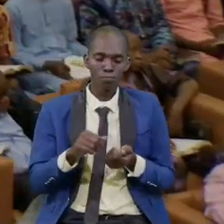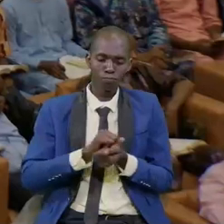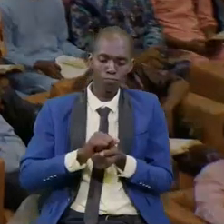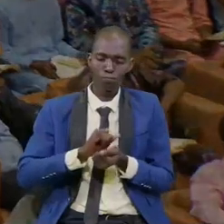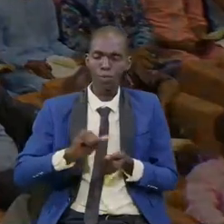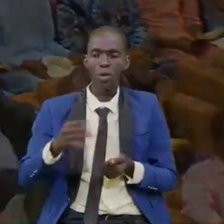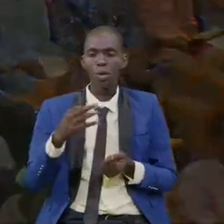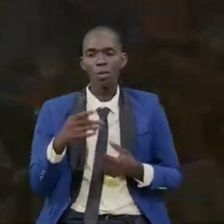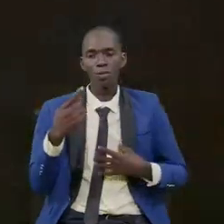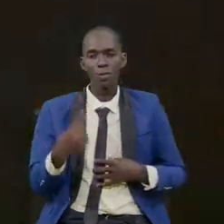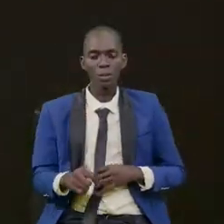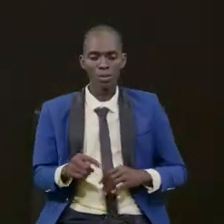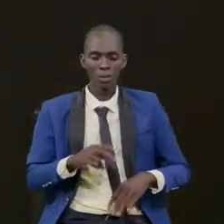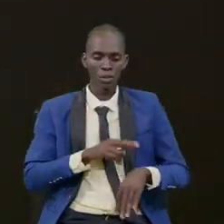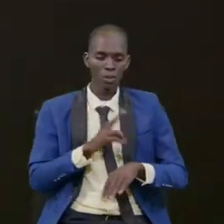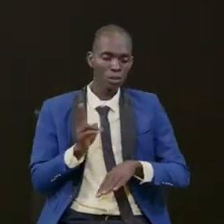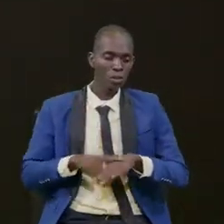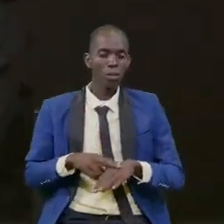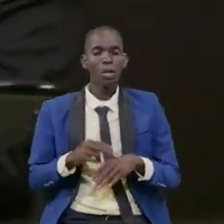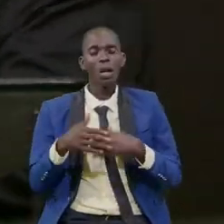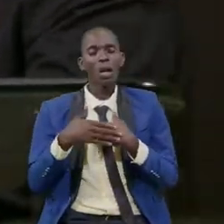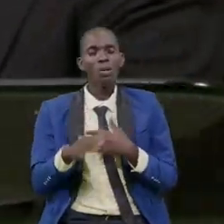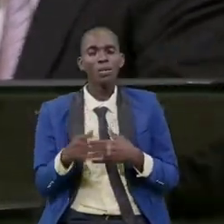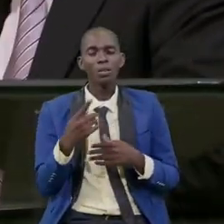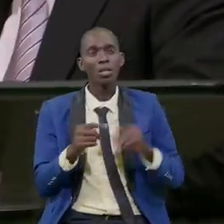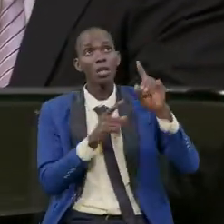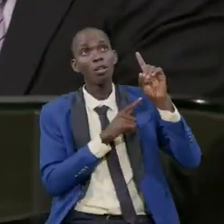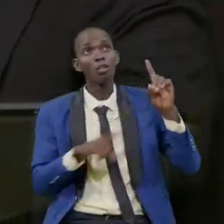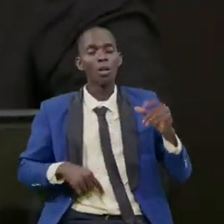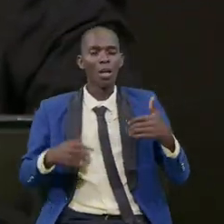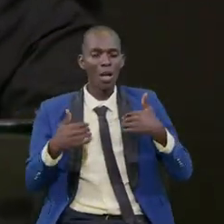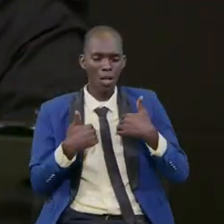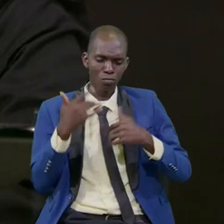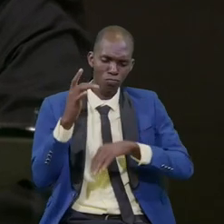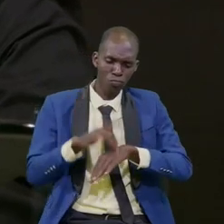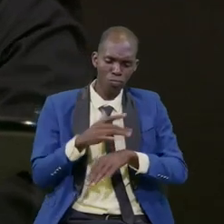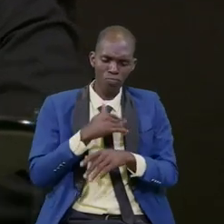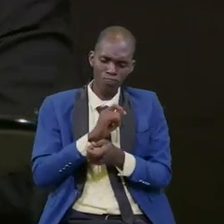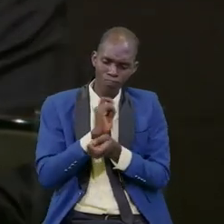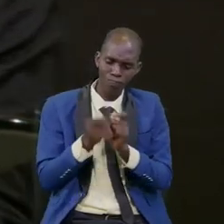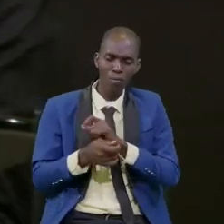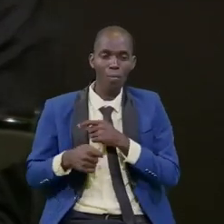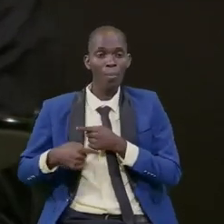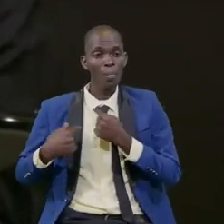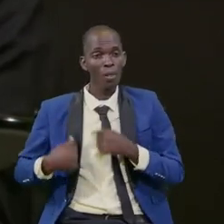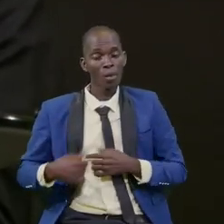après l'épuration de sa nature, après que le Seigneur a touché, a transformé le